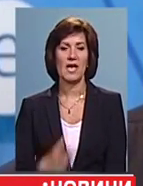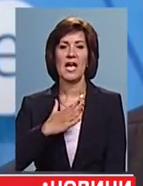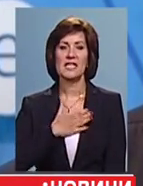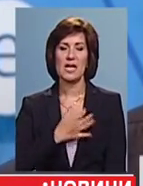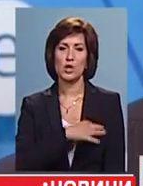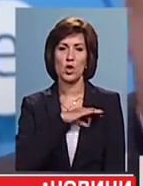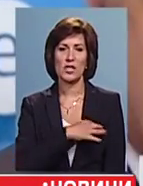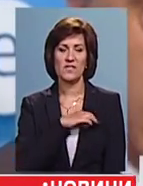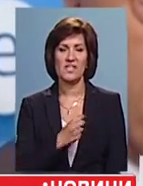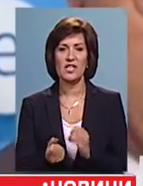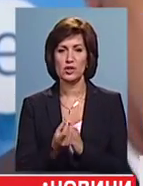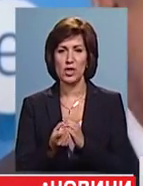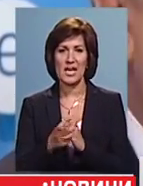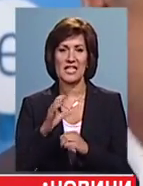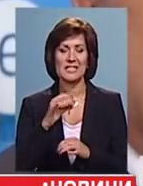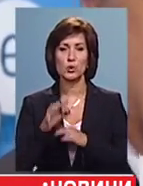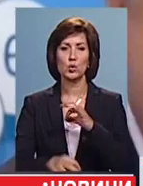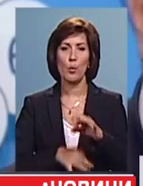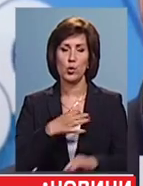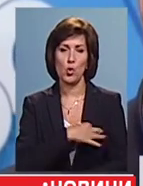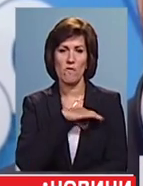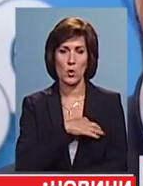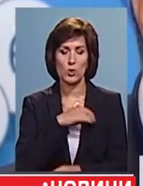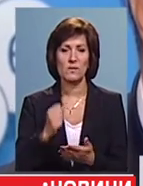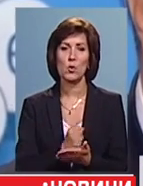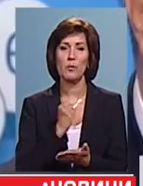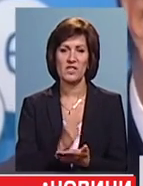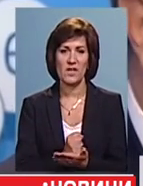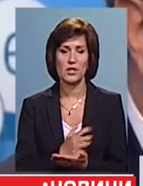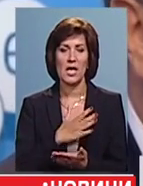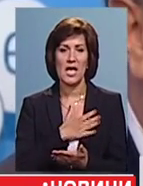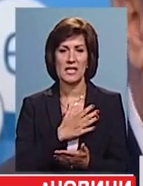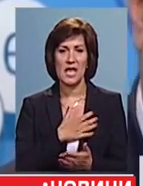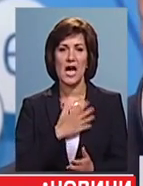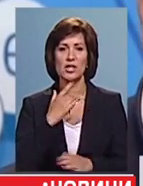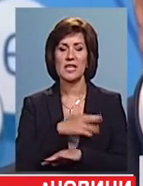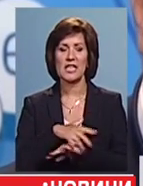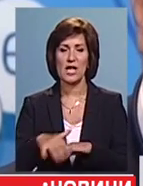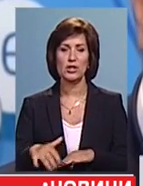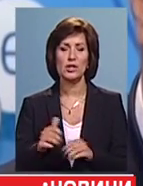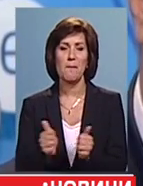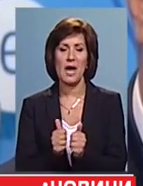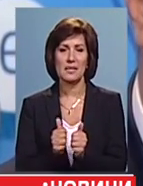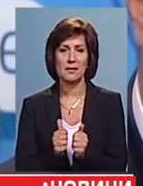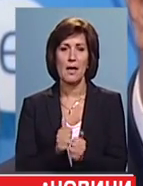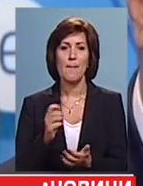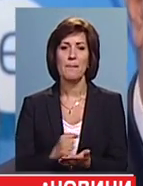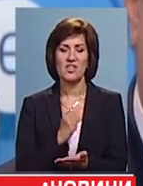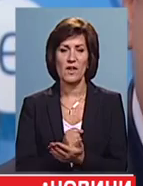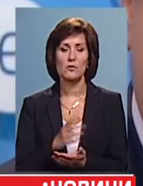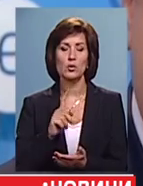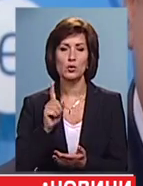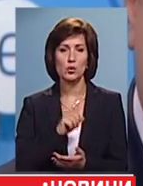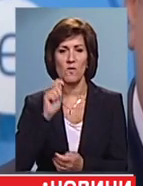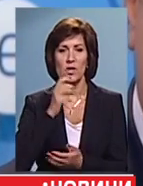Наші розвідувальні джерела разом із супутниковою розвідкою підтверджують, і наші трансатлантичні партнери підтверджують, що в Україні є